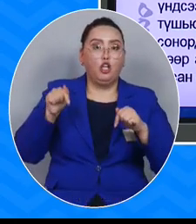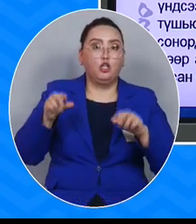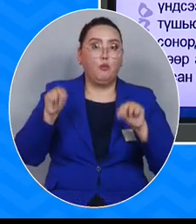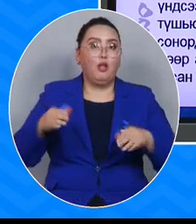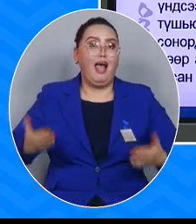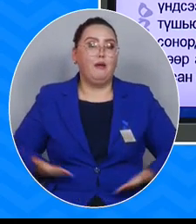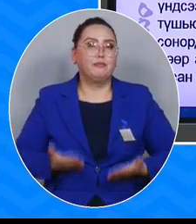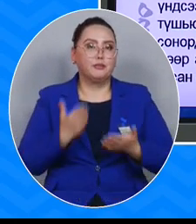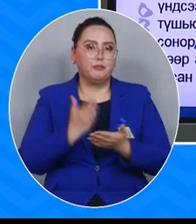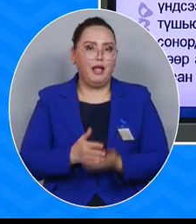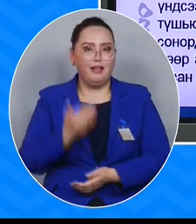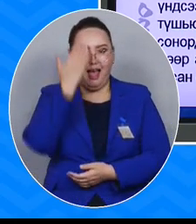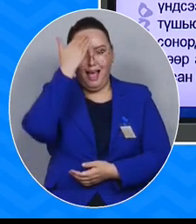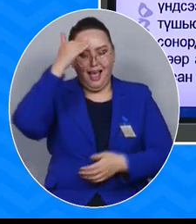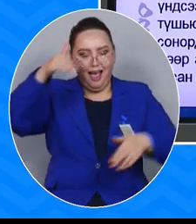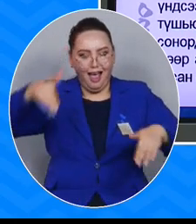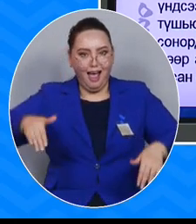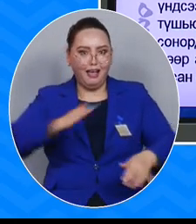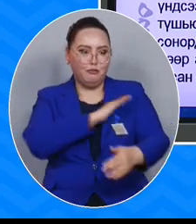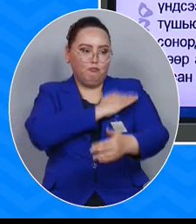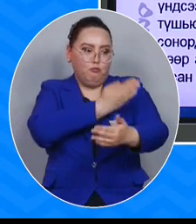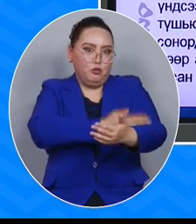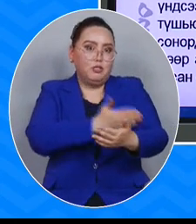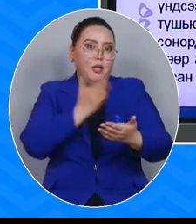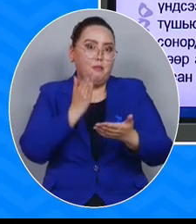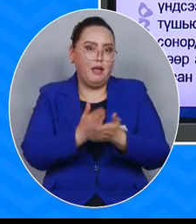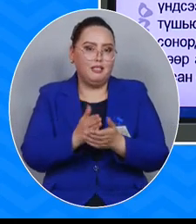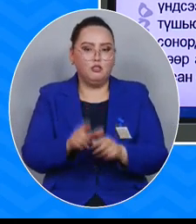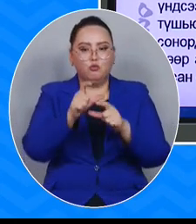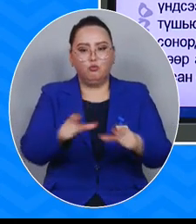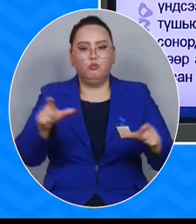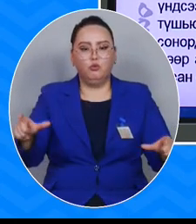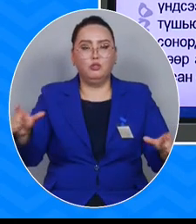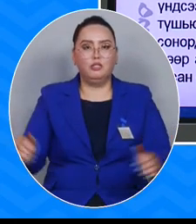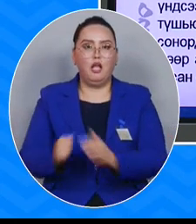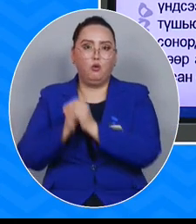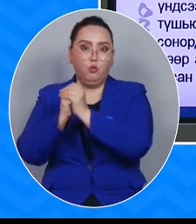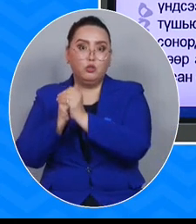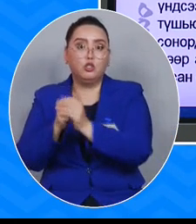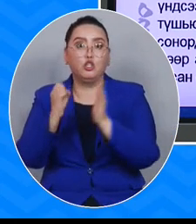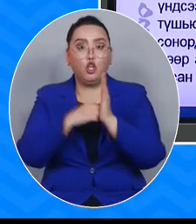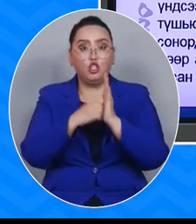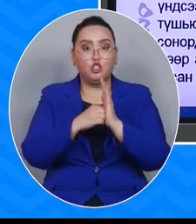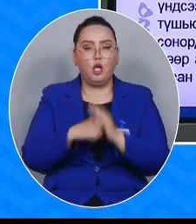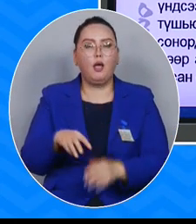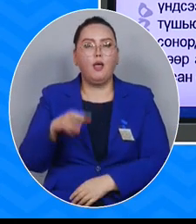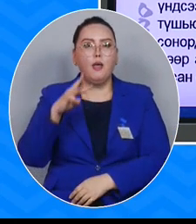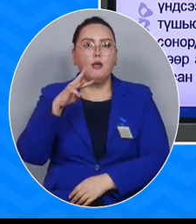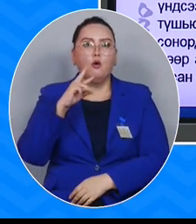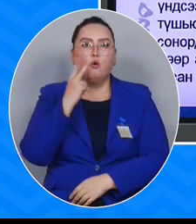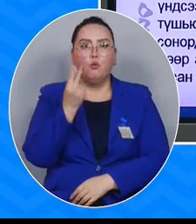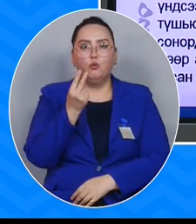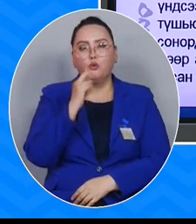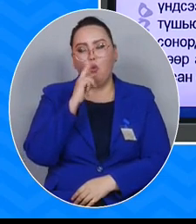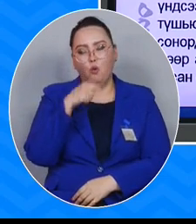Хан хэдэй хүчдээж харцын хүчінд түшіүү гэсэн мэрган үүг бөй. Эмийн түлт, эмгэн зарц тани га